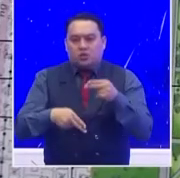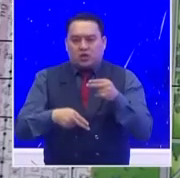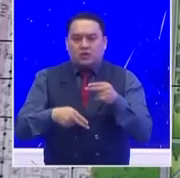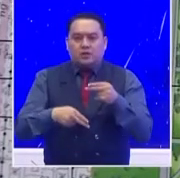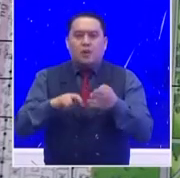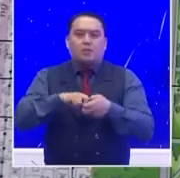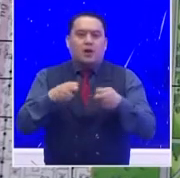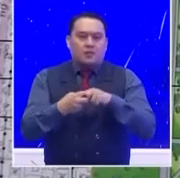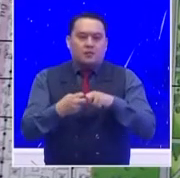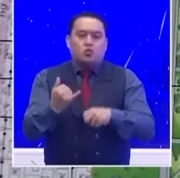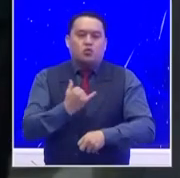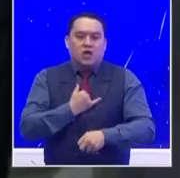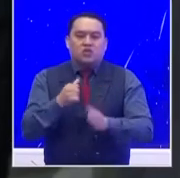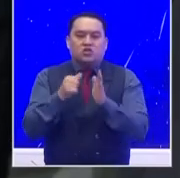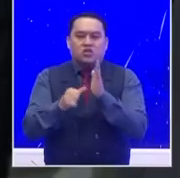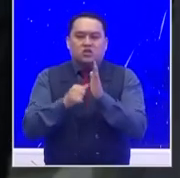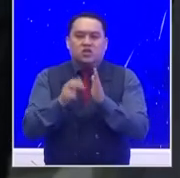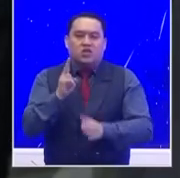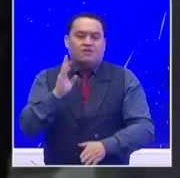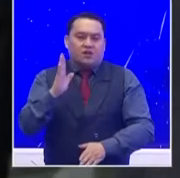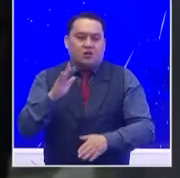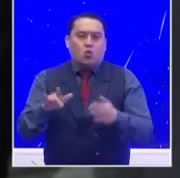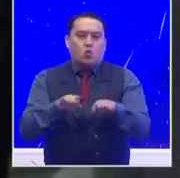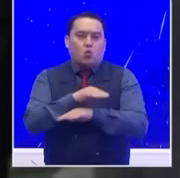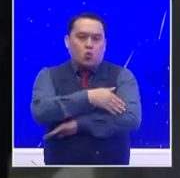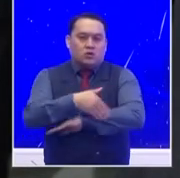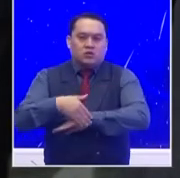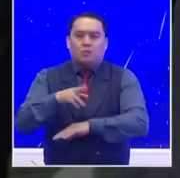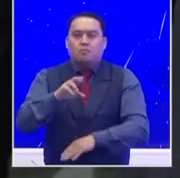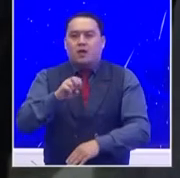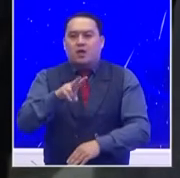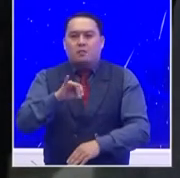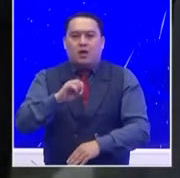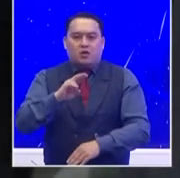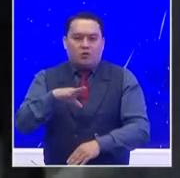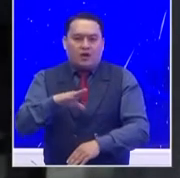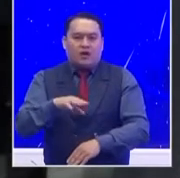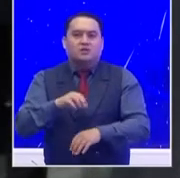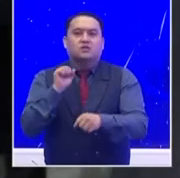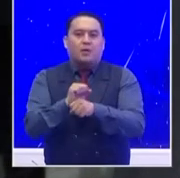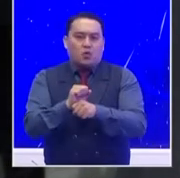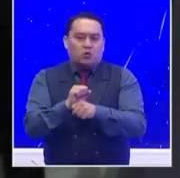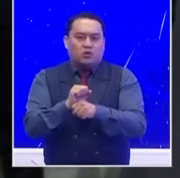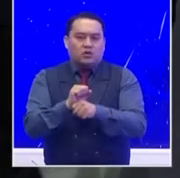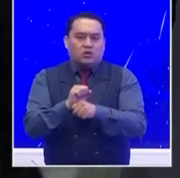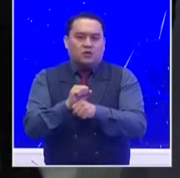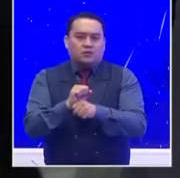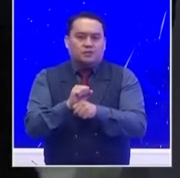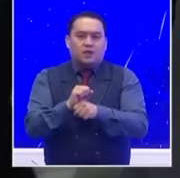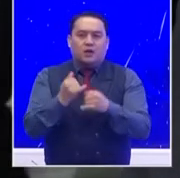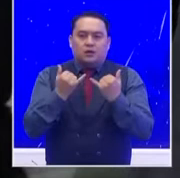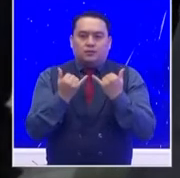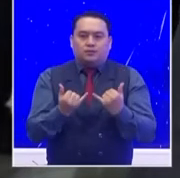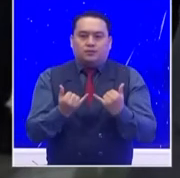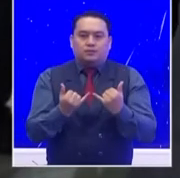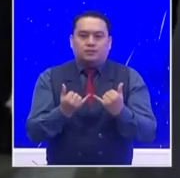проблем на объект есть 60 квартирных по улице балабаново который тоже судебным решением было заморожено там мы на секущей